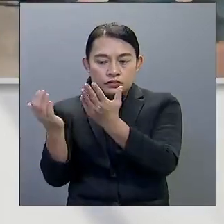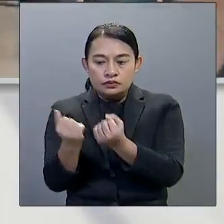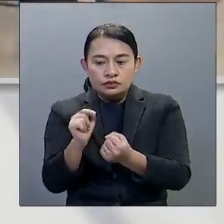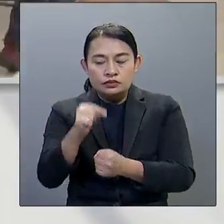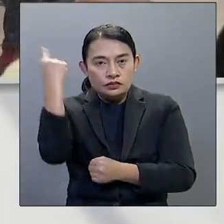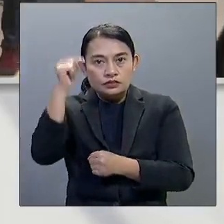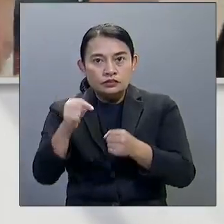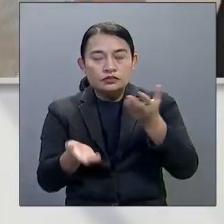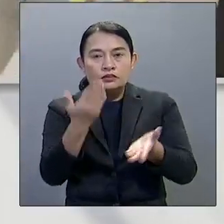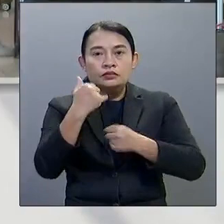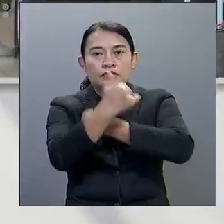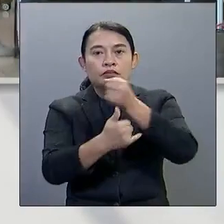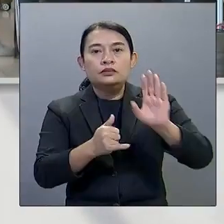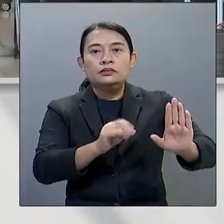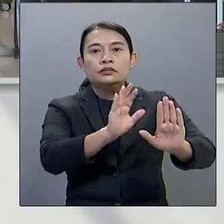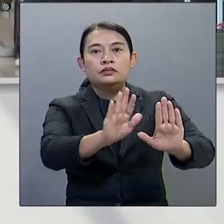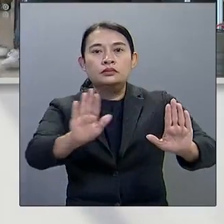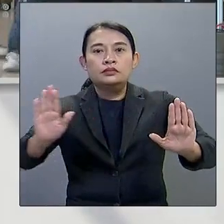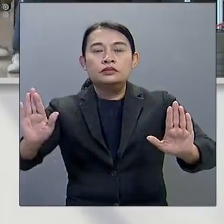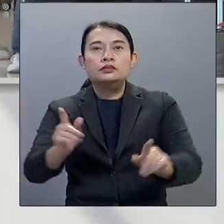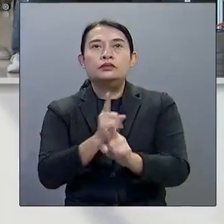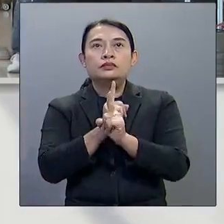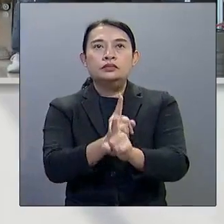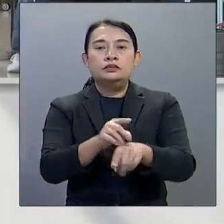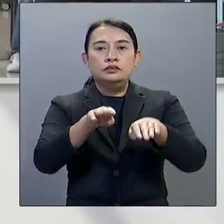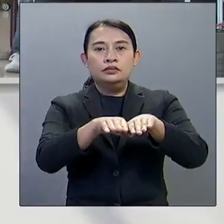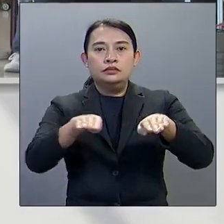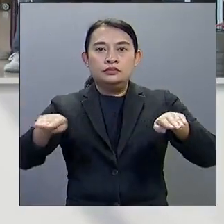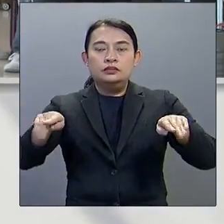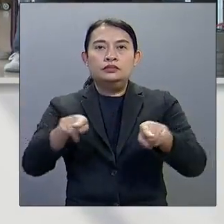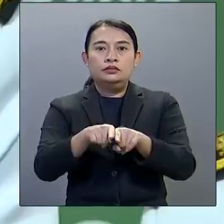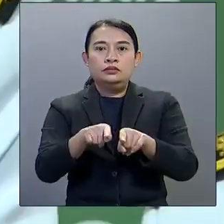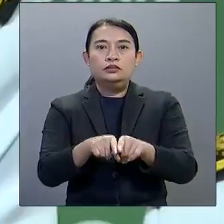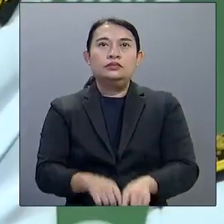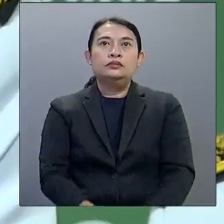ไม่ว่าจะมาจากประเทศไหนก็ควรเป็นไปตามมาตรฐานเดียวกันค่ะ